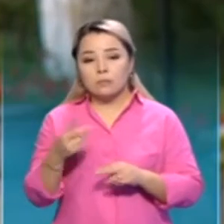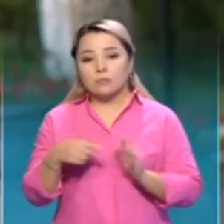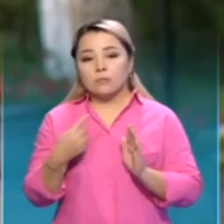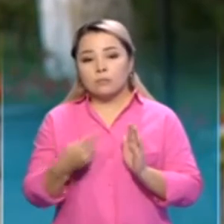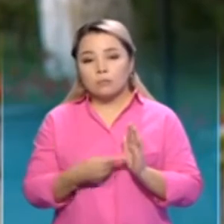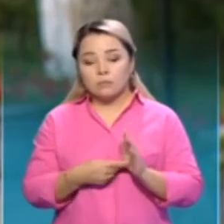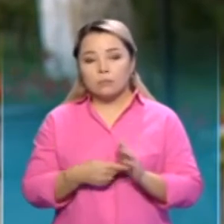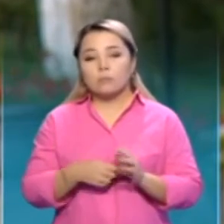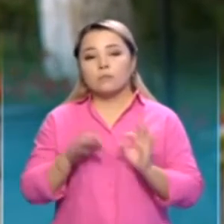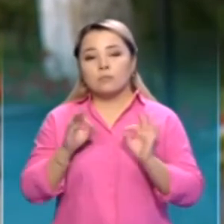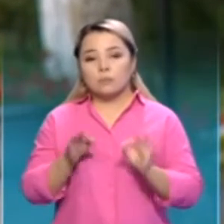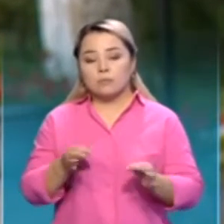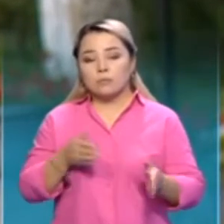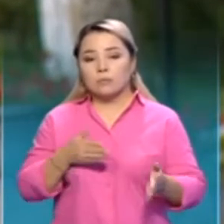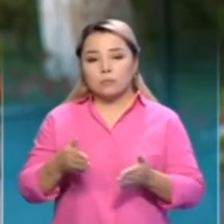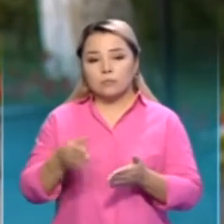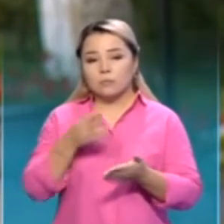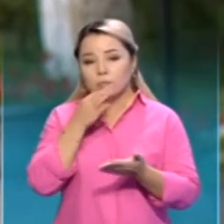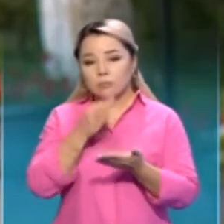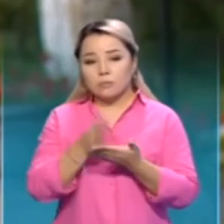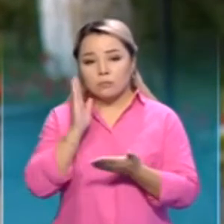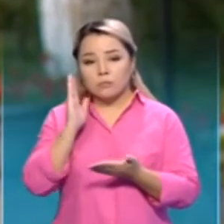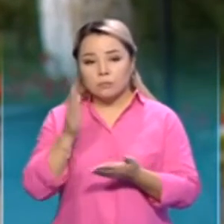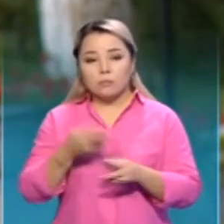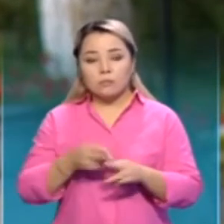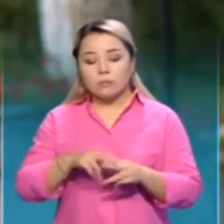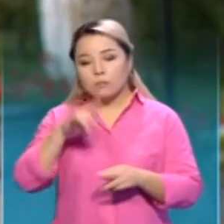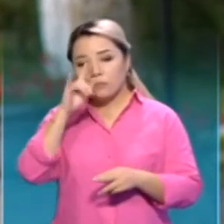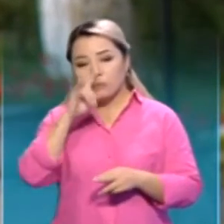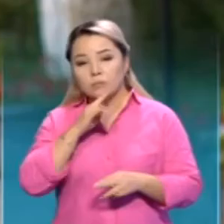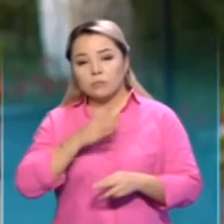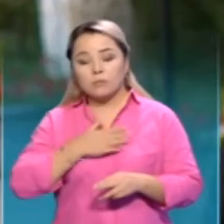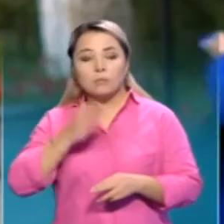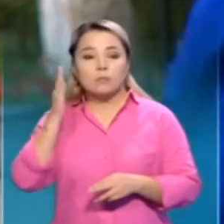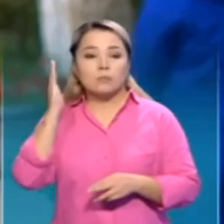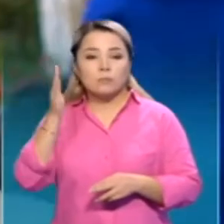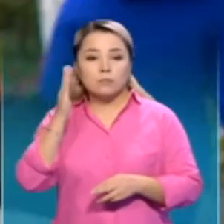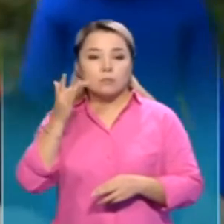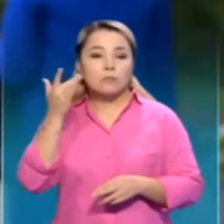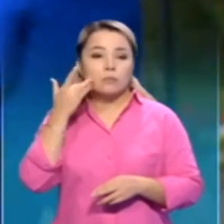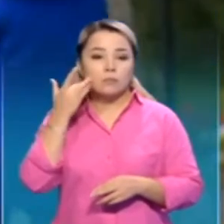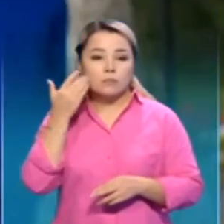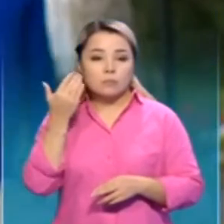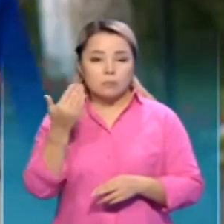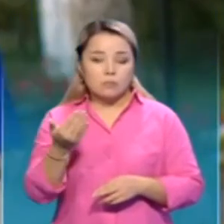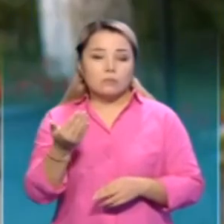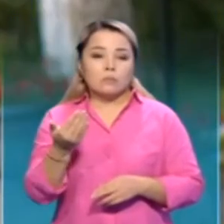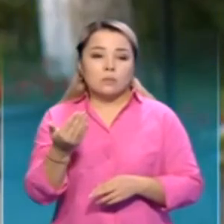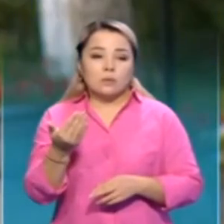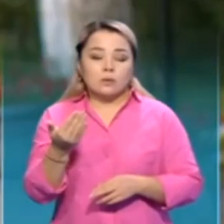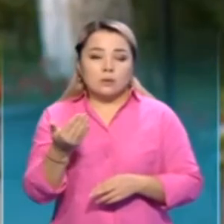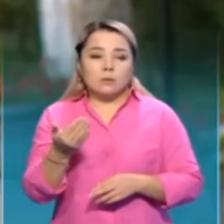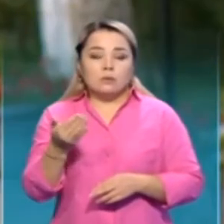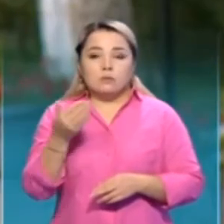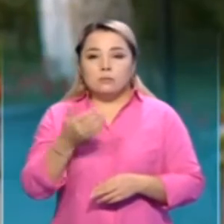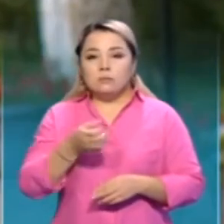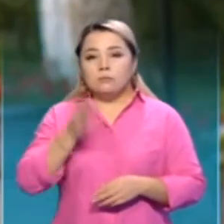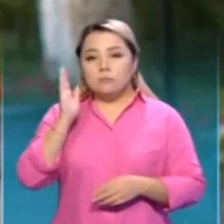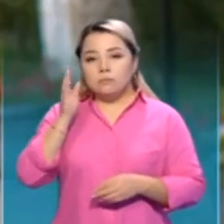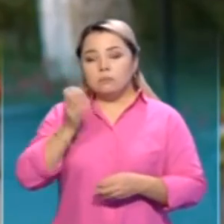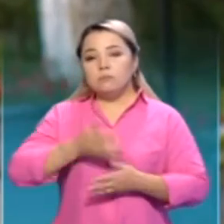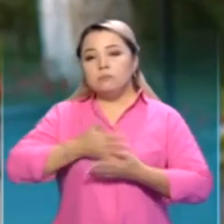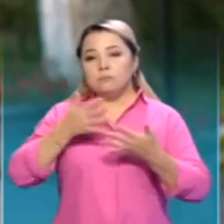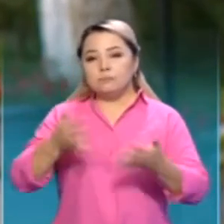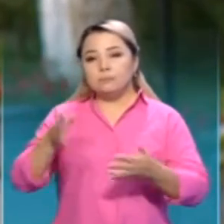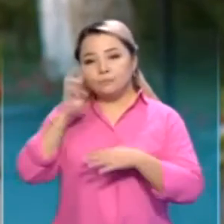мәселе дұрыс жолға қойылатын болса, онда біз Қазақстанды болашақ жаңа мәңгілік ел, болашақ үлкен бір